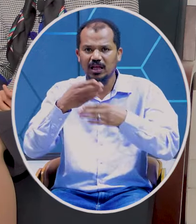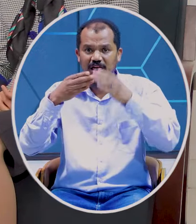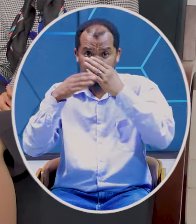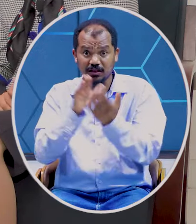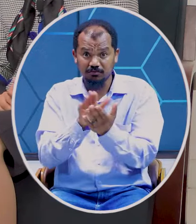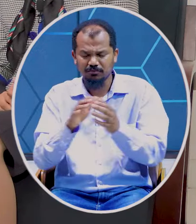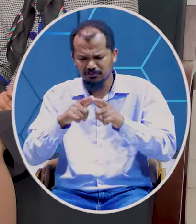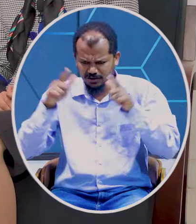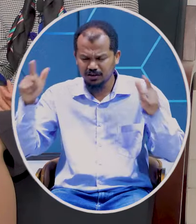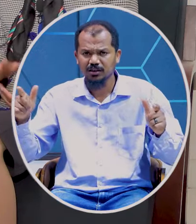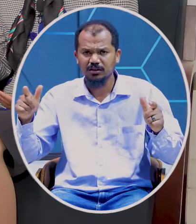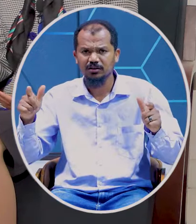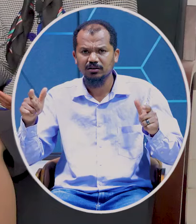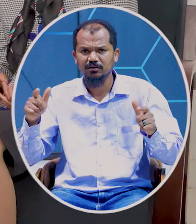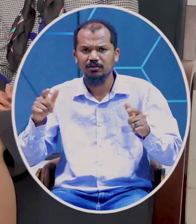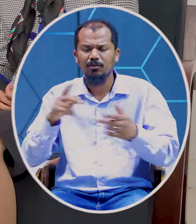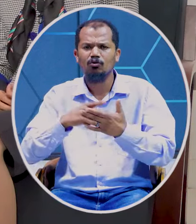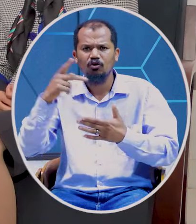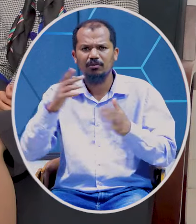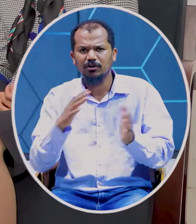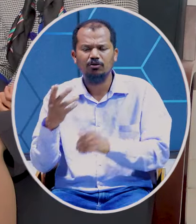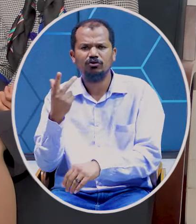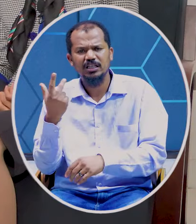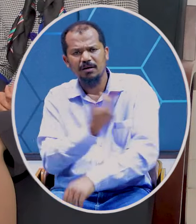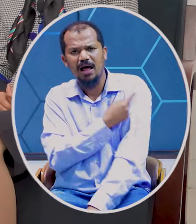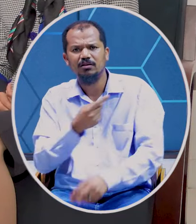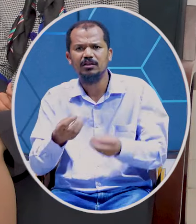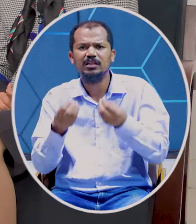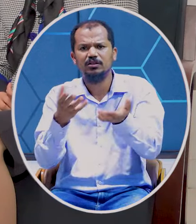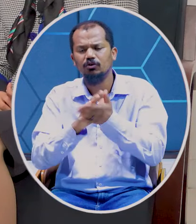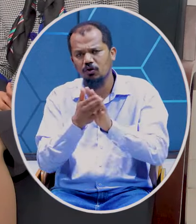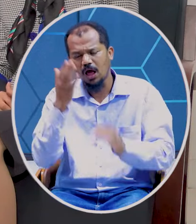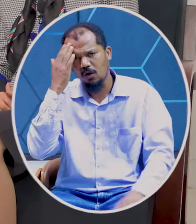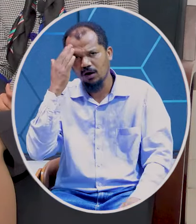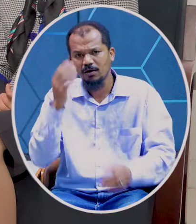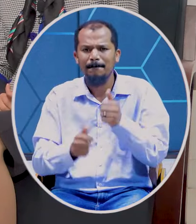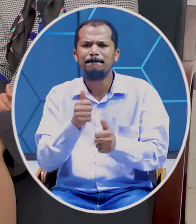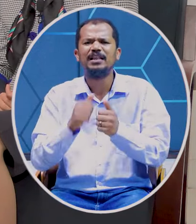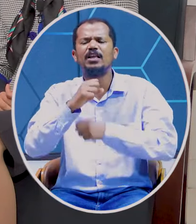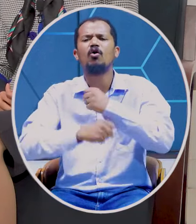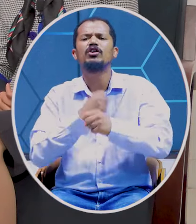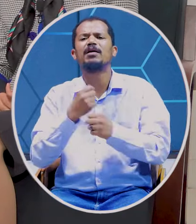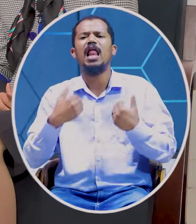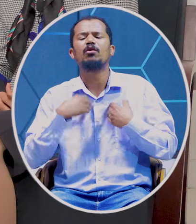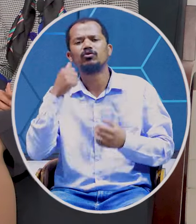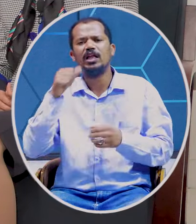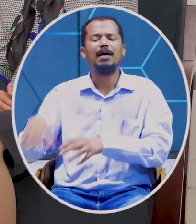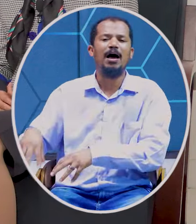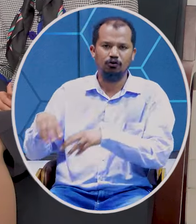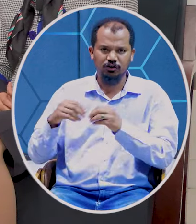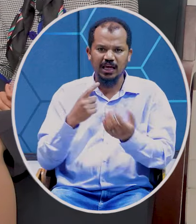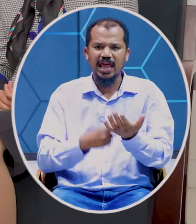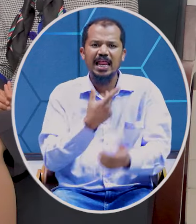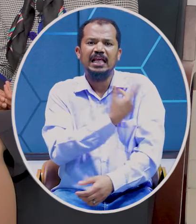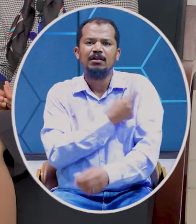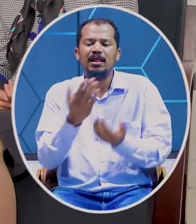ላይ ትልቅ ካምፔን ተደርጎ ክትባት እየተሰጠ እንደሆነ አውቃለሁ። በየትኛው እድሜ ክልል ላይ ላሉ ሴት